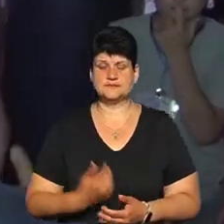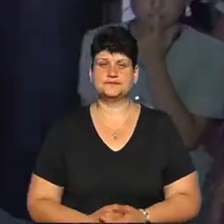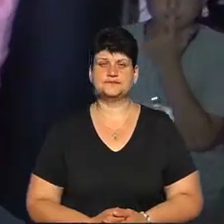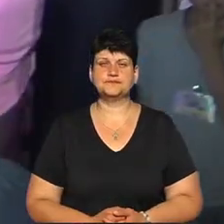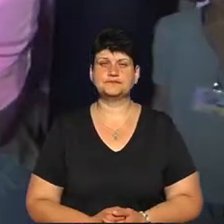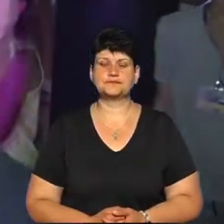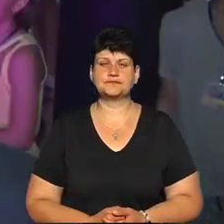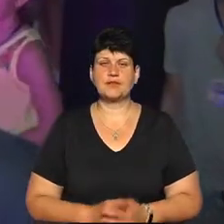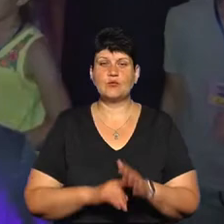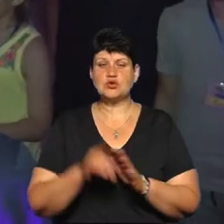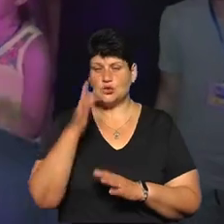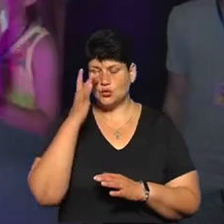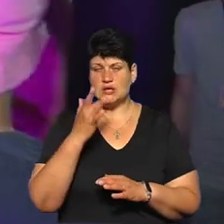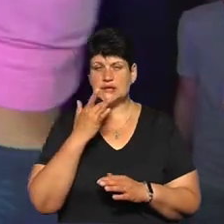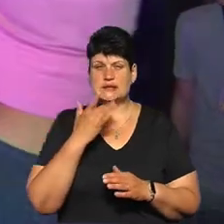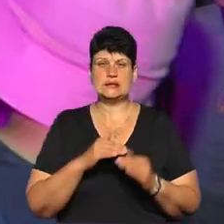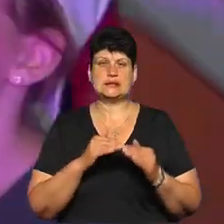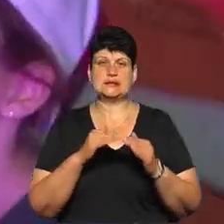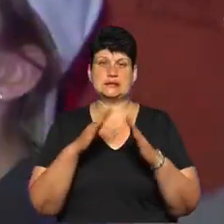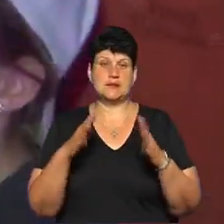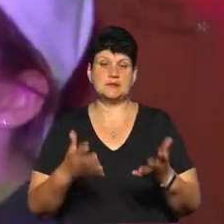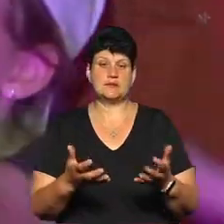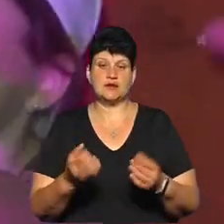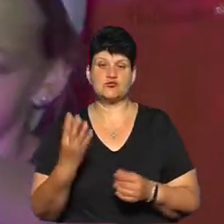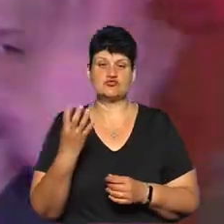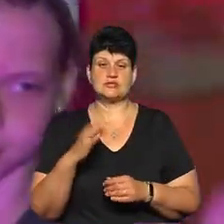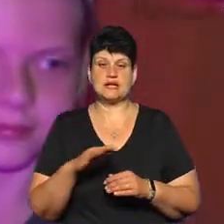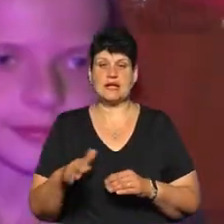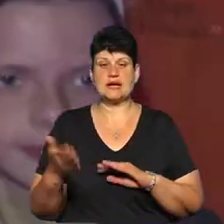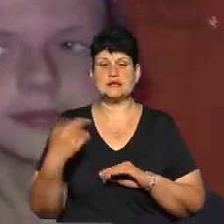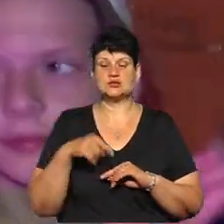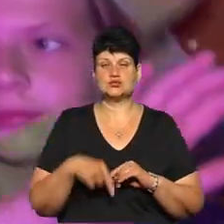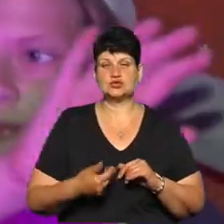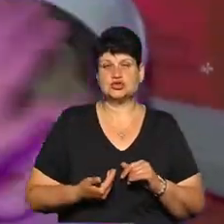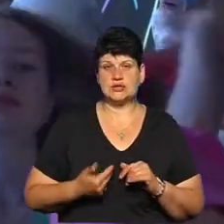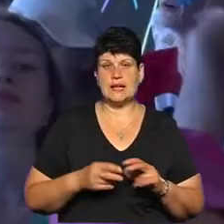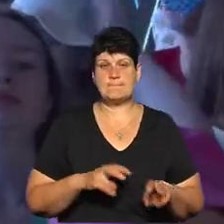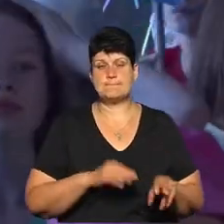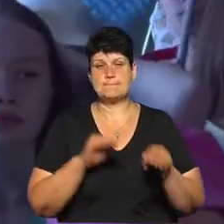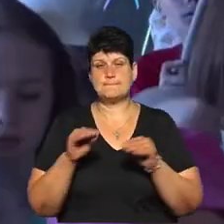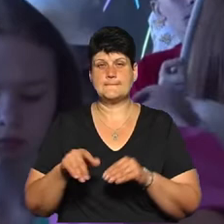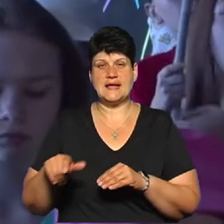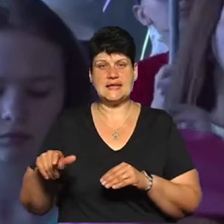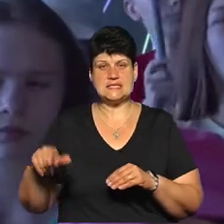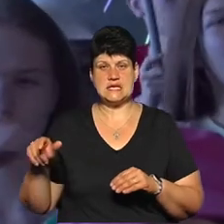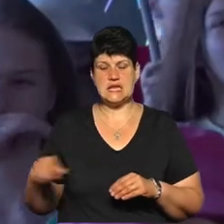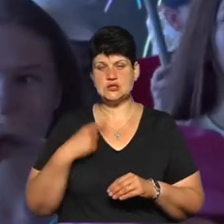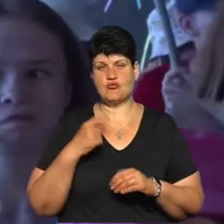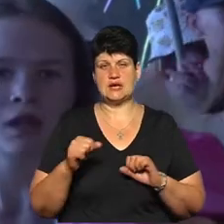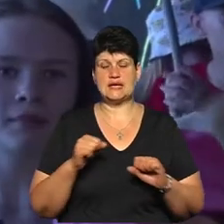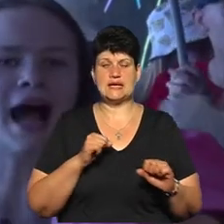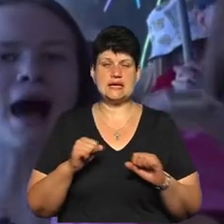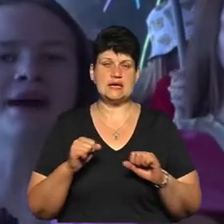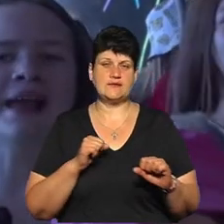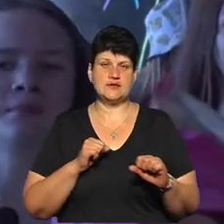Від початку літа табір прийняв понад 400 дітей, а раніше тут проживали переселенці, каже керівник координаційного штабу Ради церков